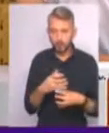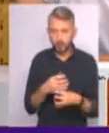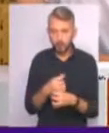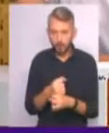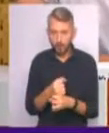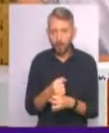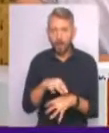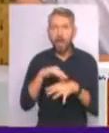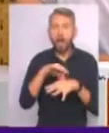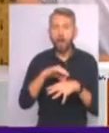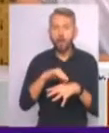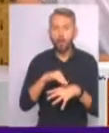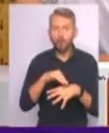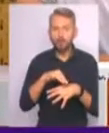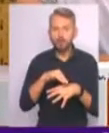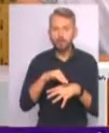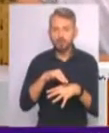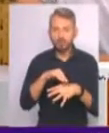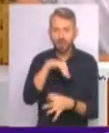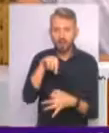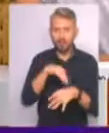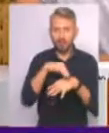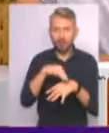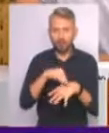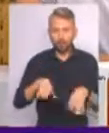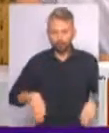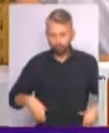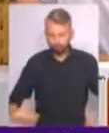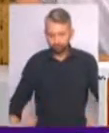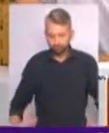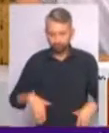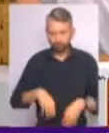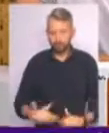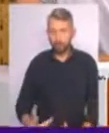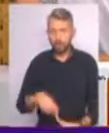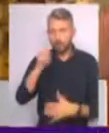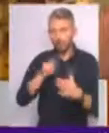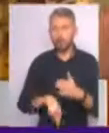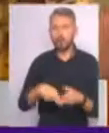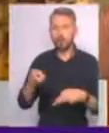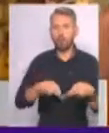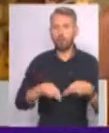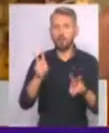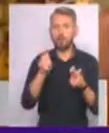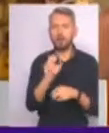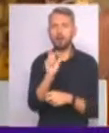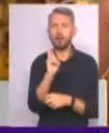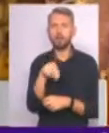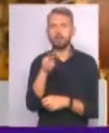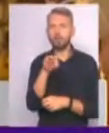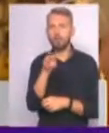оцей... надлишок шкіри, він звисає, і повірте, операція називається